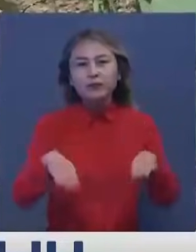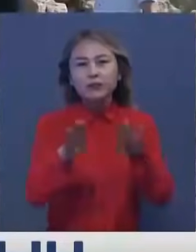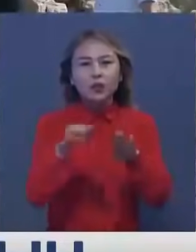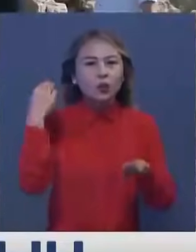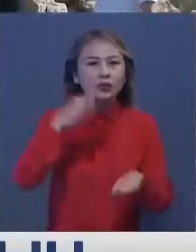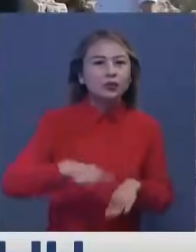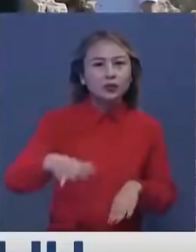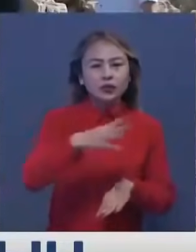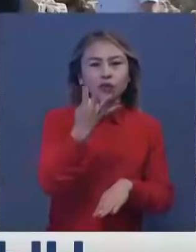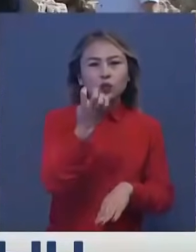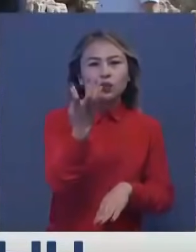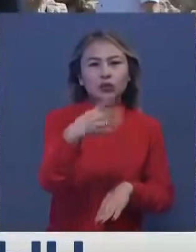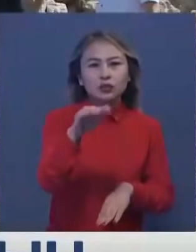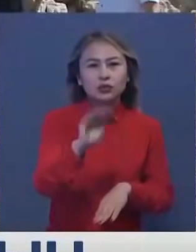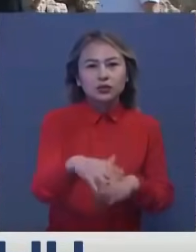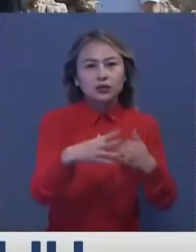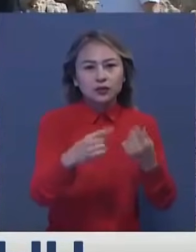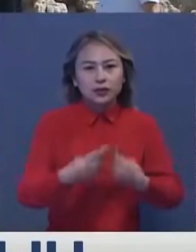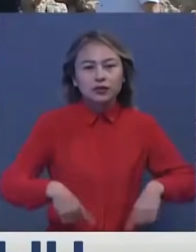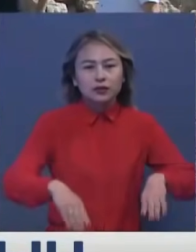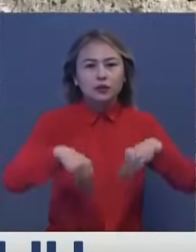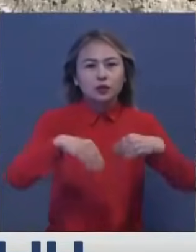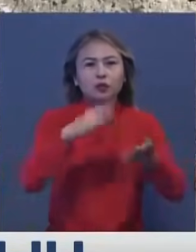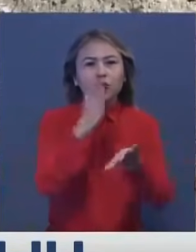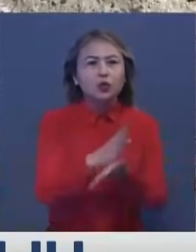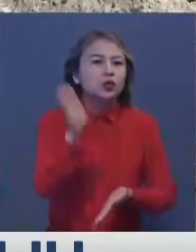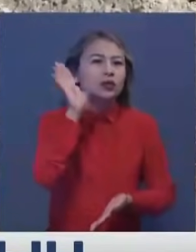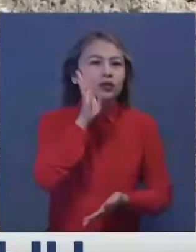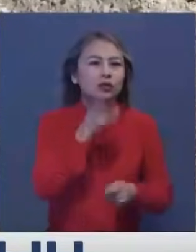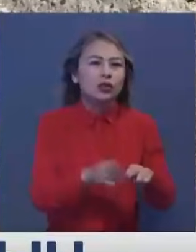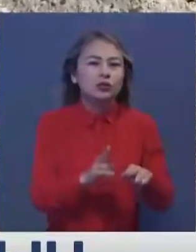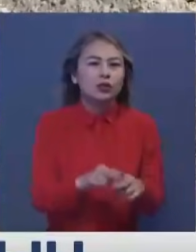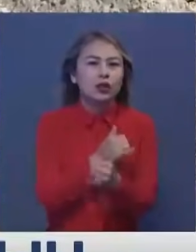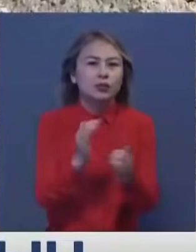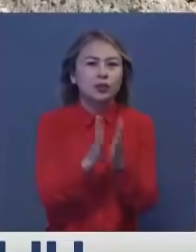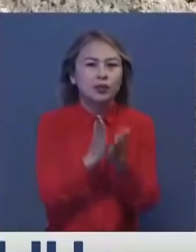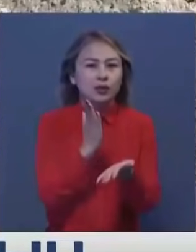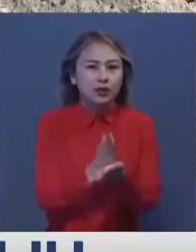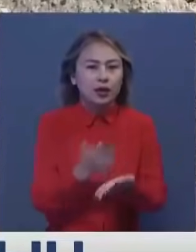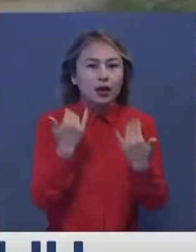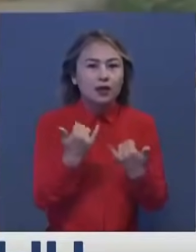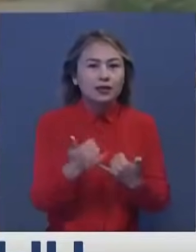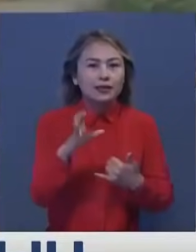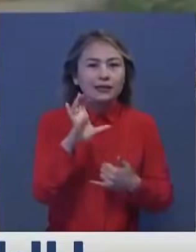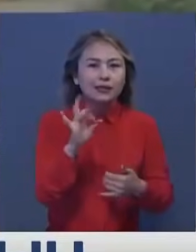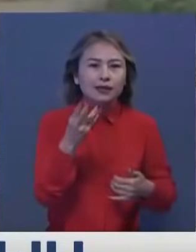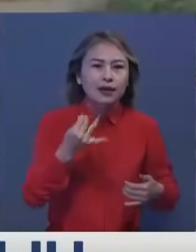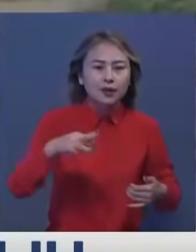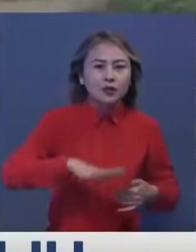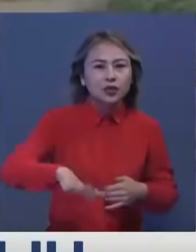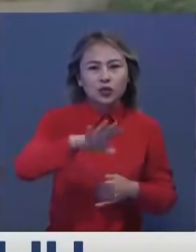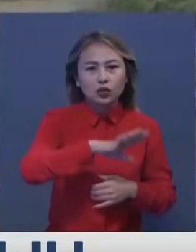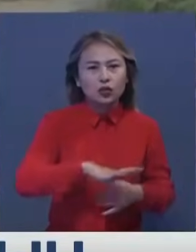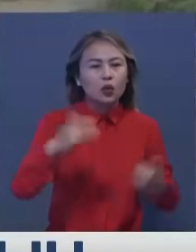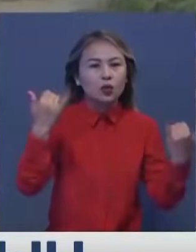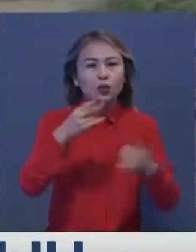ғана Түркістан облысының өзінде 440 мың гектар егістік бар. Суға деген сұранысты артып келеді. Ал қазір бәрі Сырдария